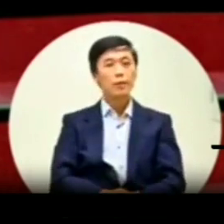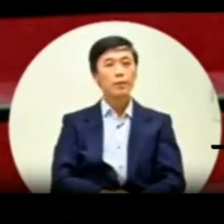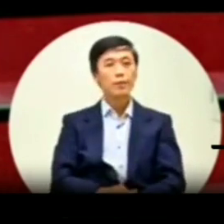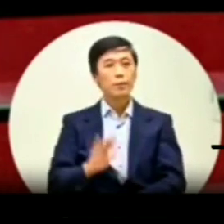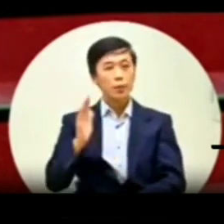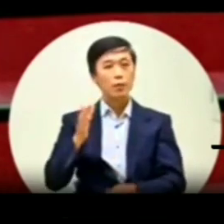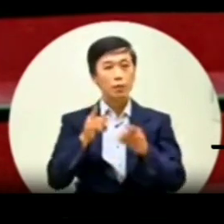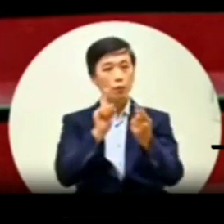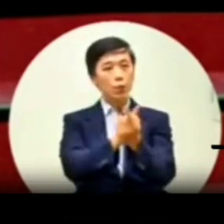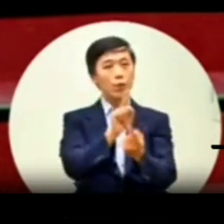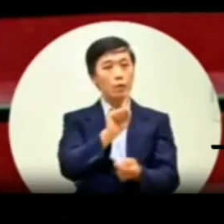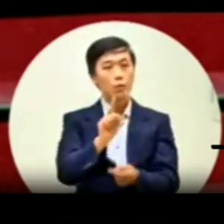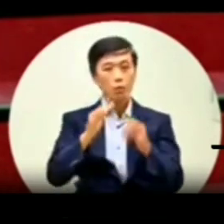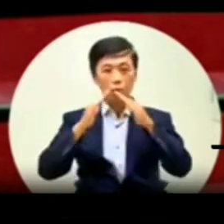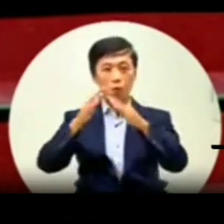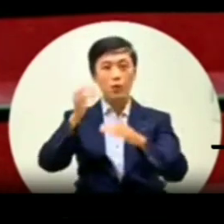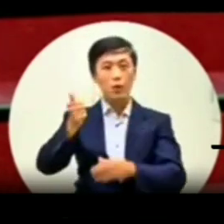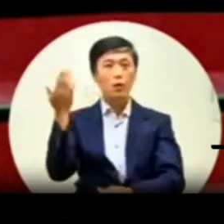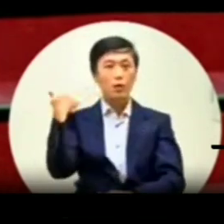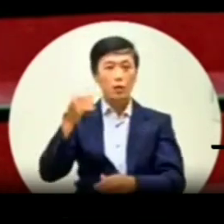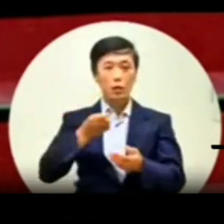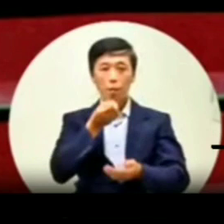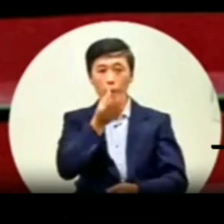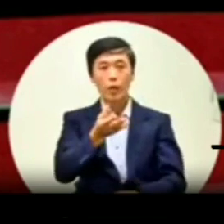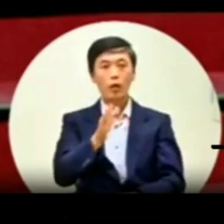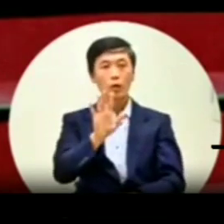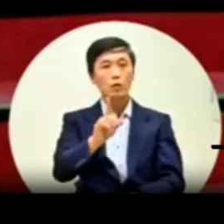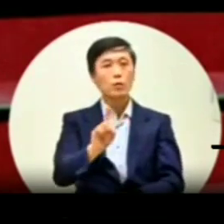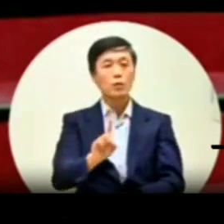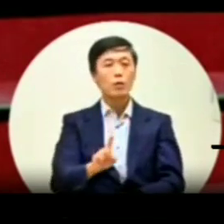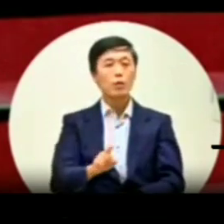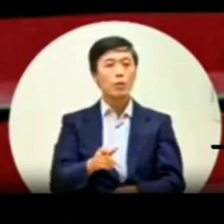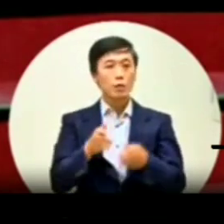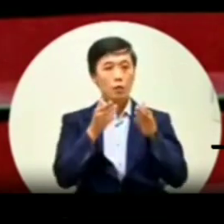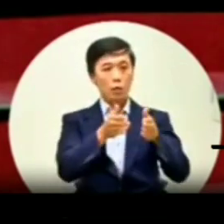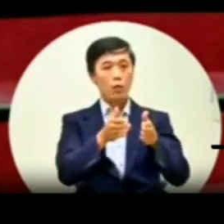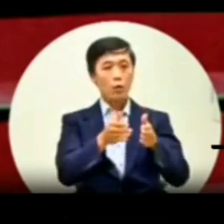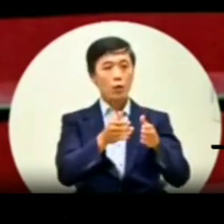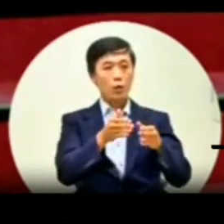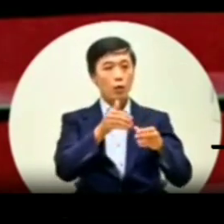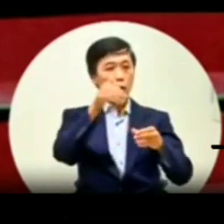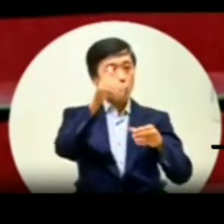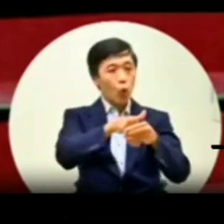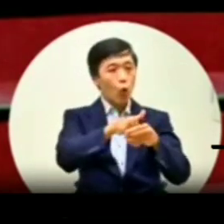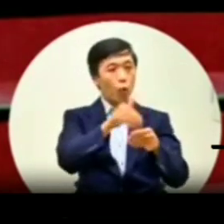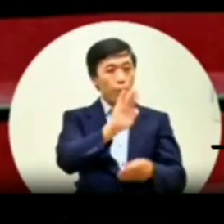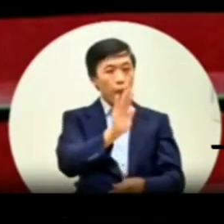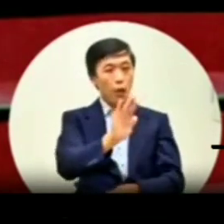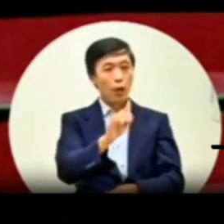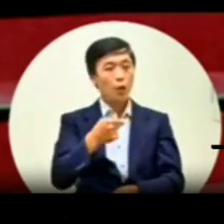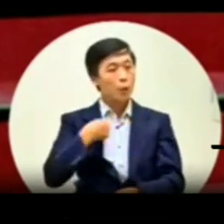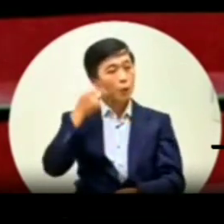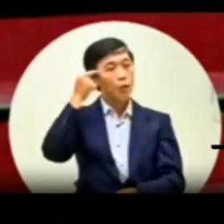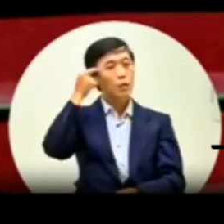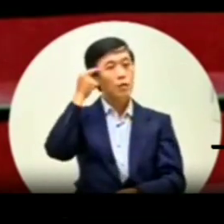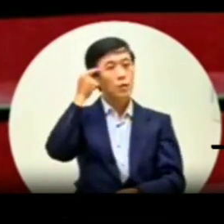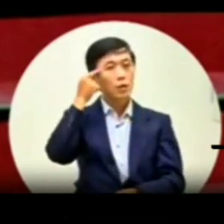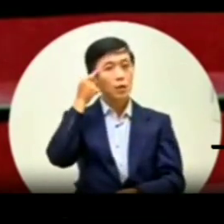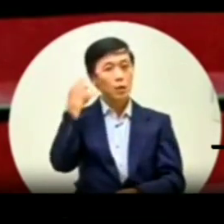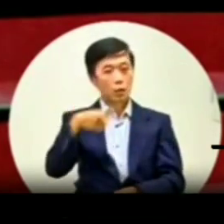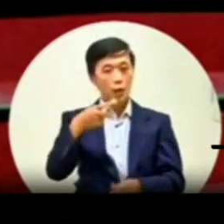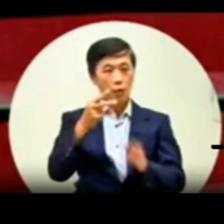于市长那天所提出来的对于不投票的这个部分，我觉得必须要再说